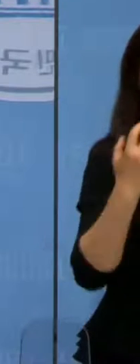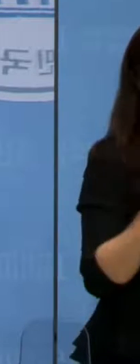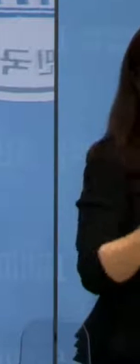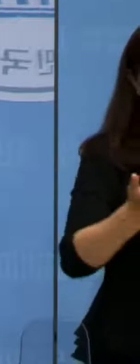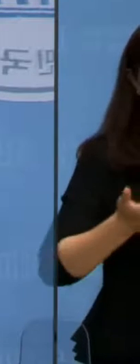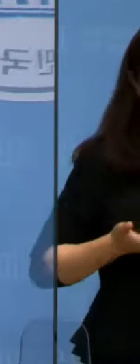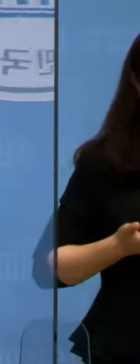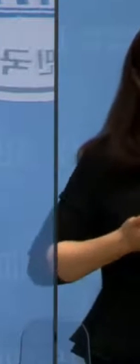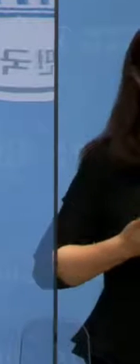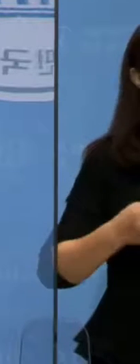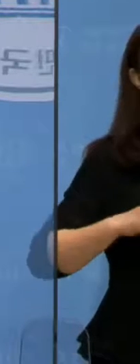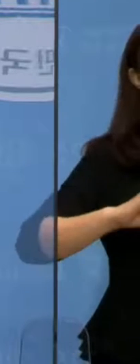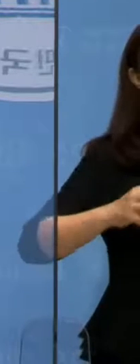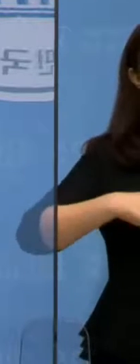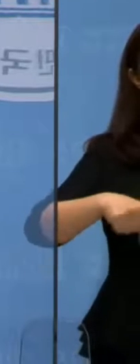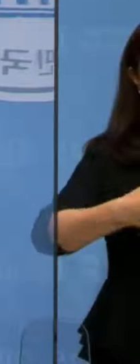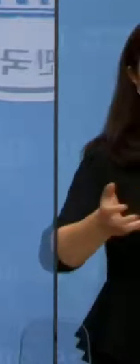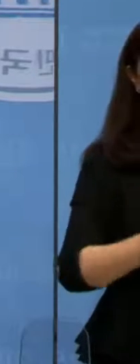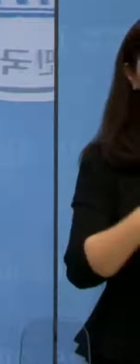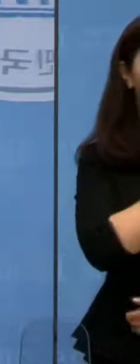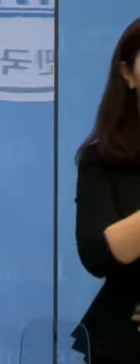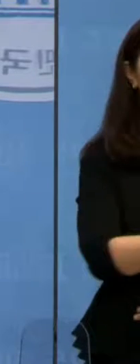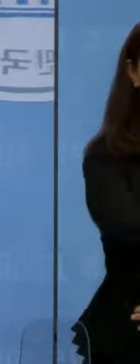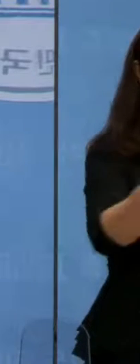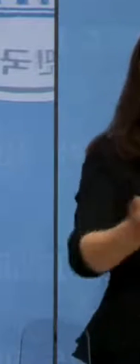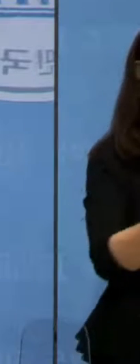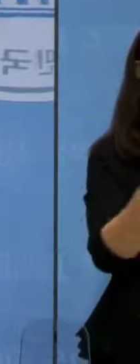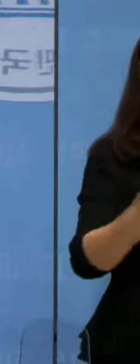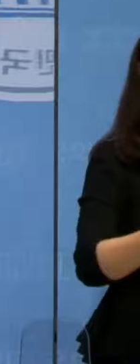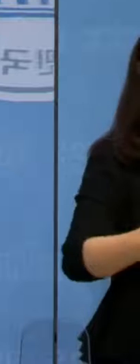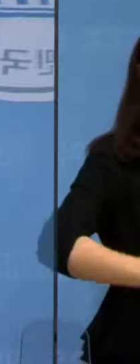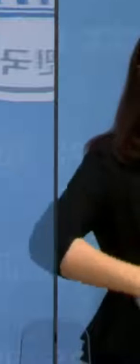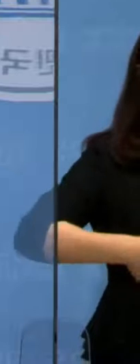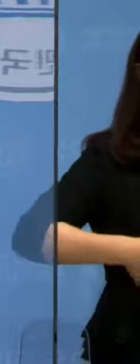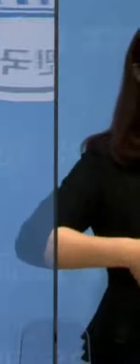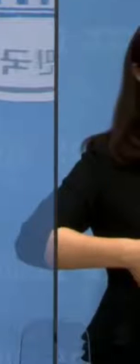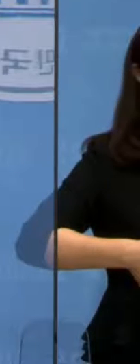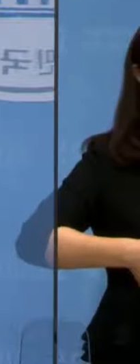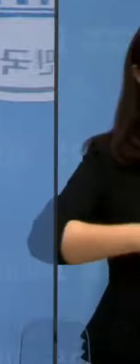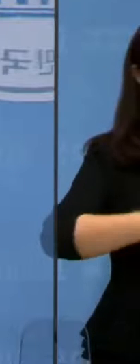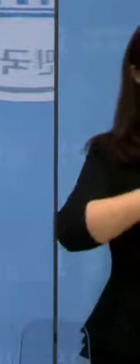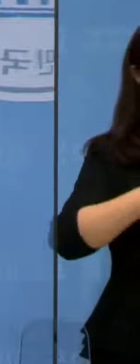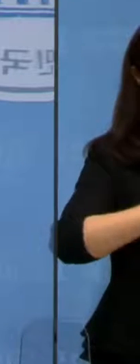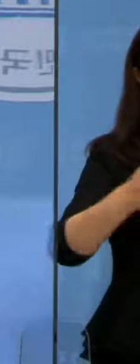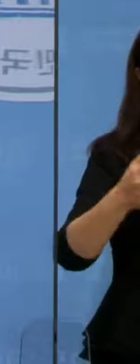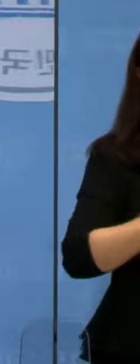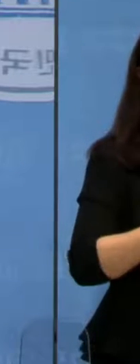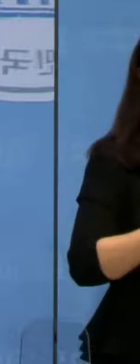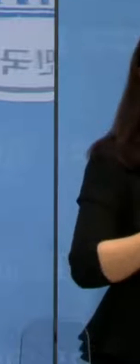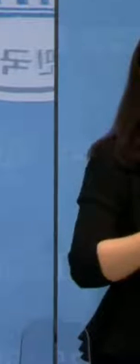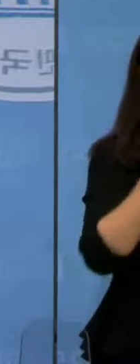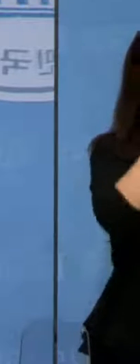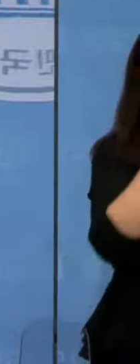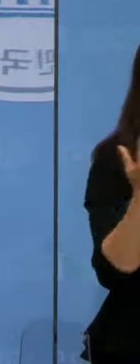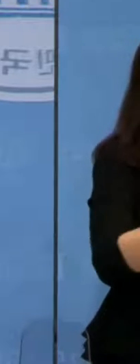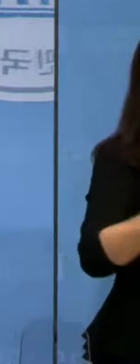당원들께, 그리고 따뜻한 애정의 눈으로 지켜봐주고 계신 국민